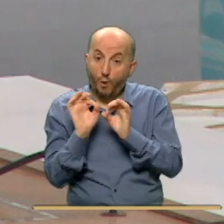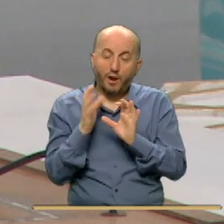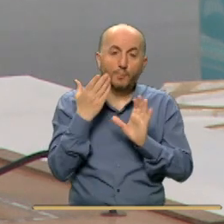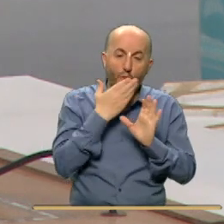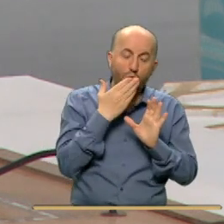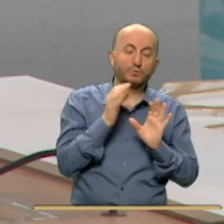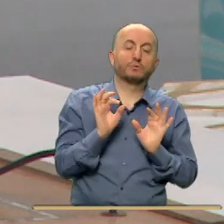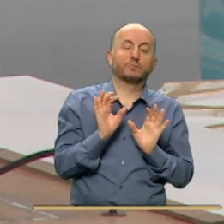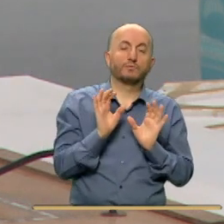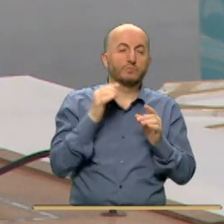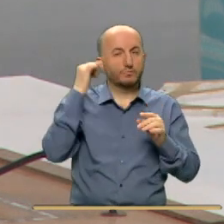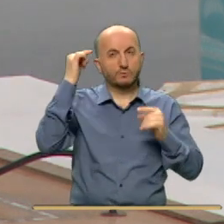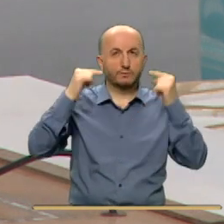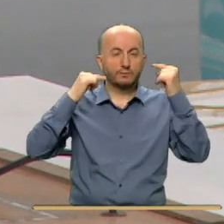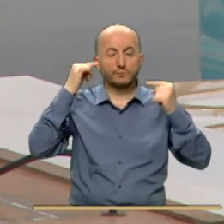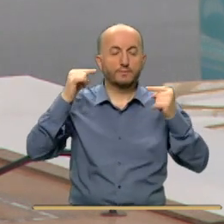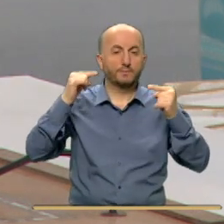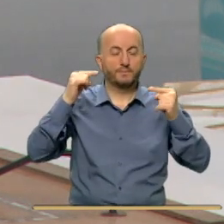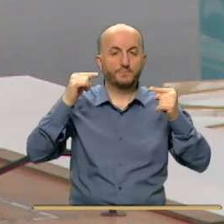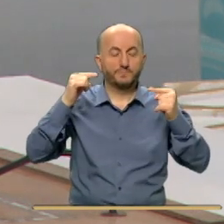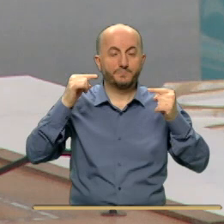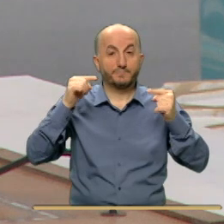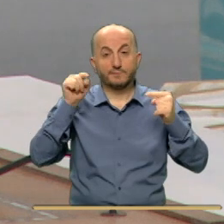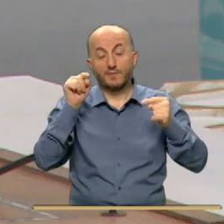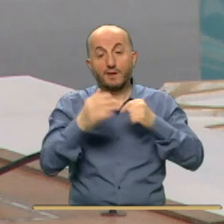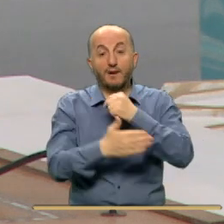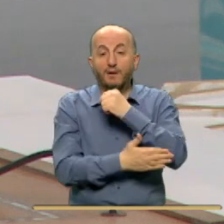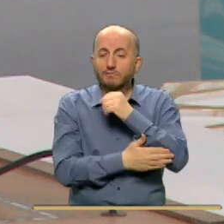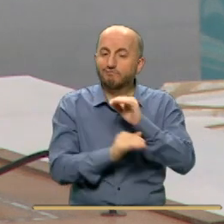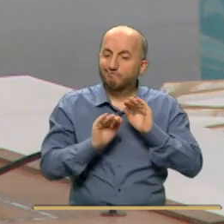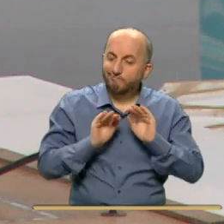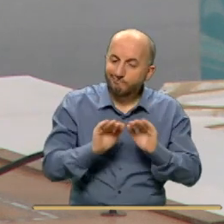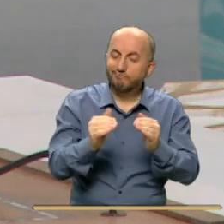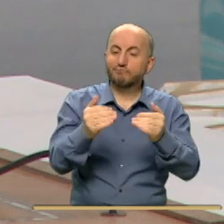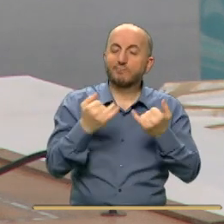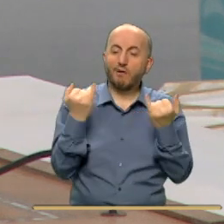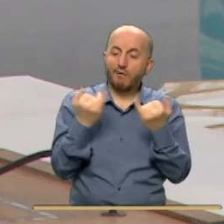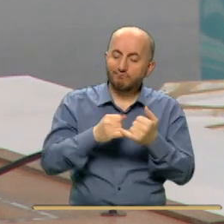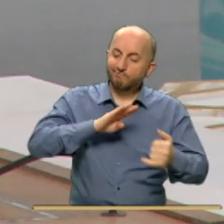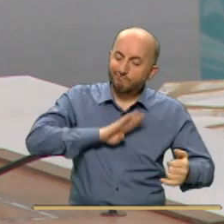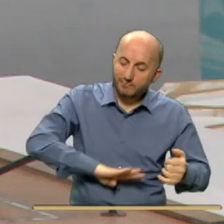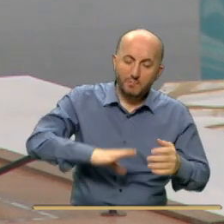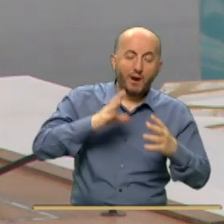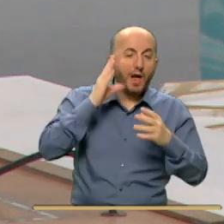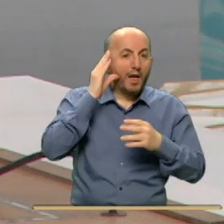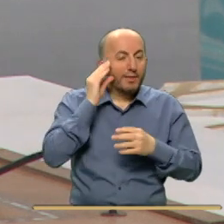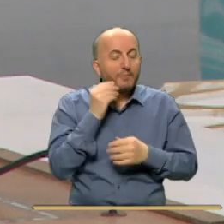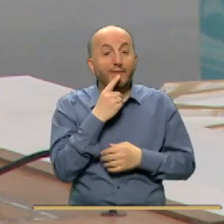öyle bir mektep düşünün. Orada yardımlaşma var, kardeşlik var, sabır var, anlayış